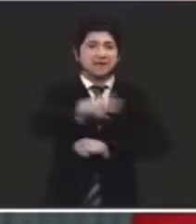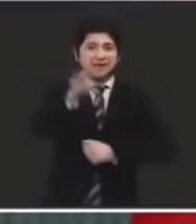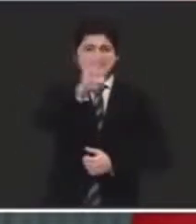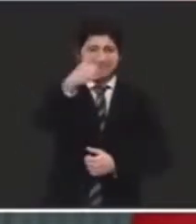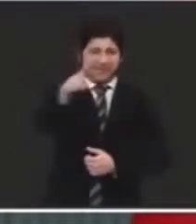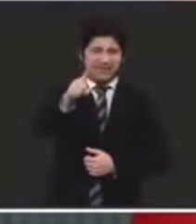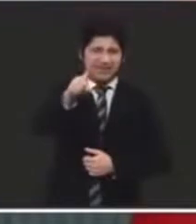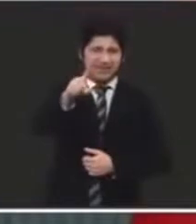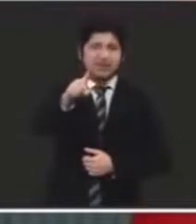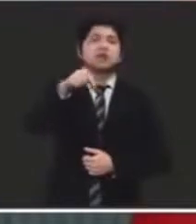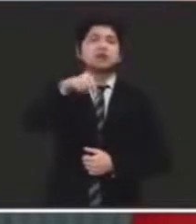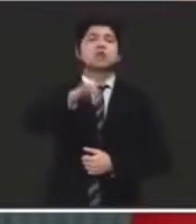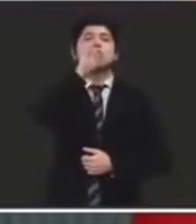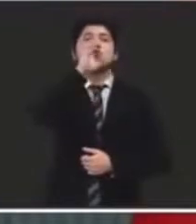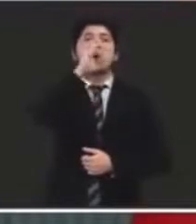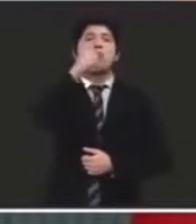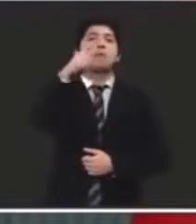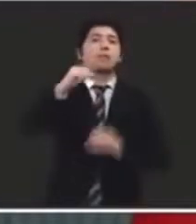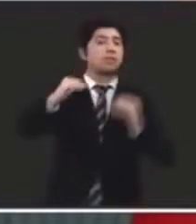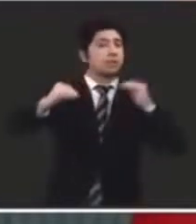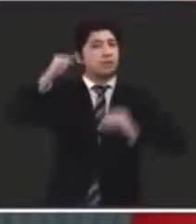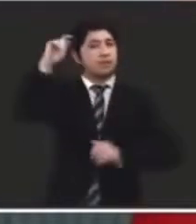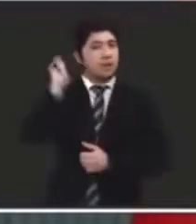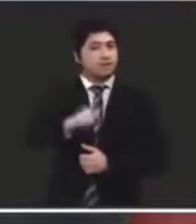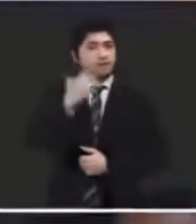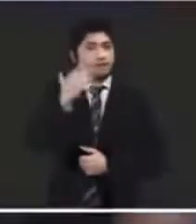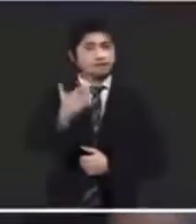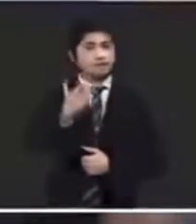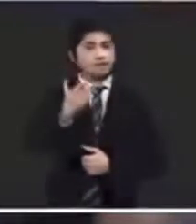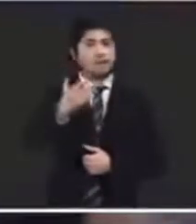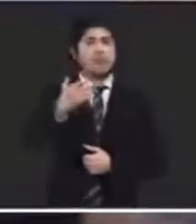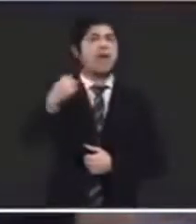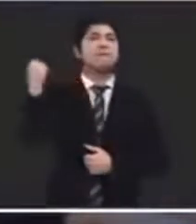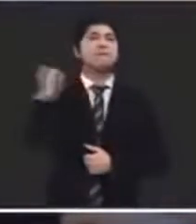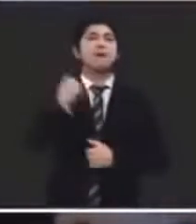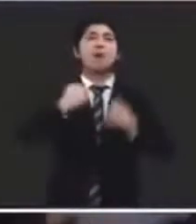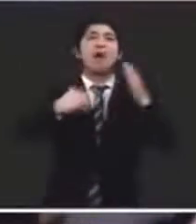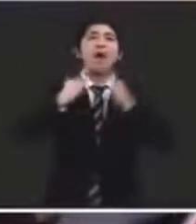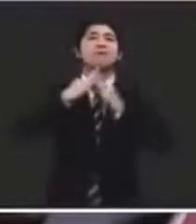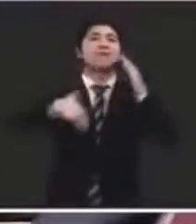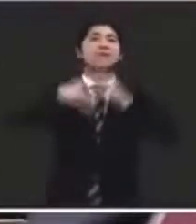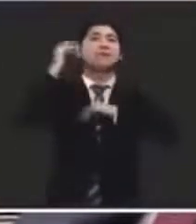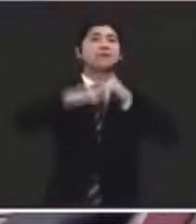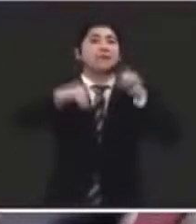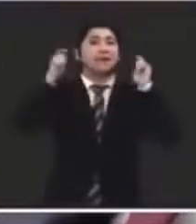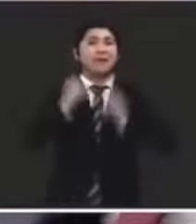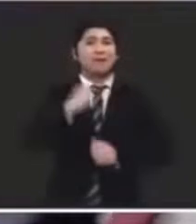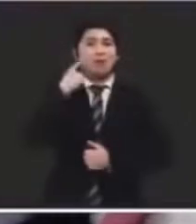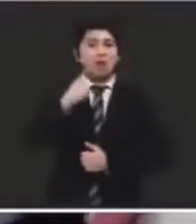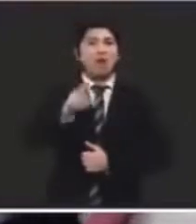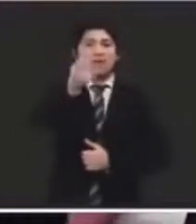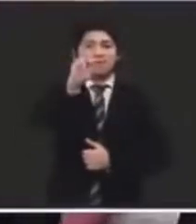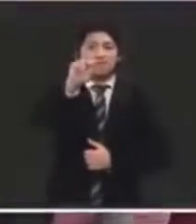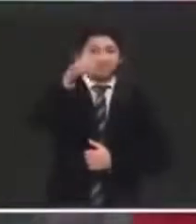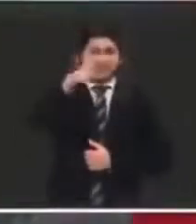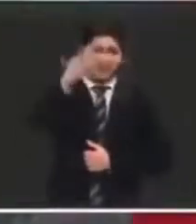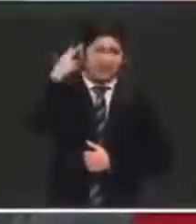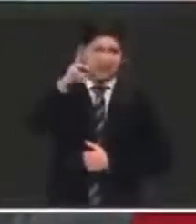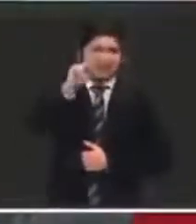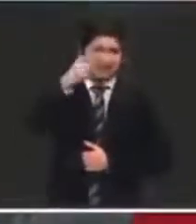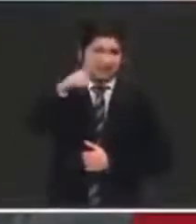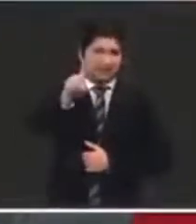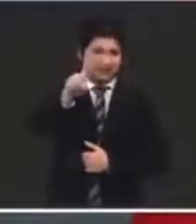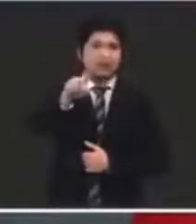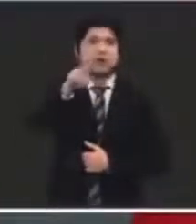bin Lira'dan 150 bin liraya betonarme ev yapım yardımını 70 bin liradan